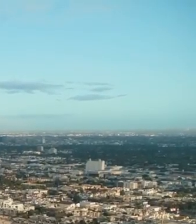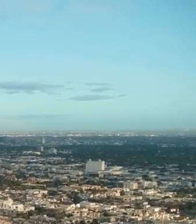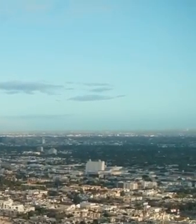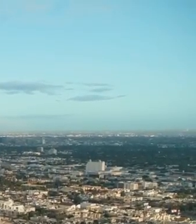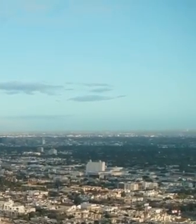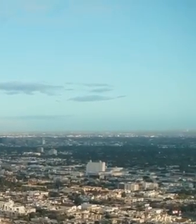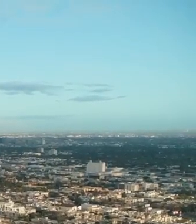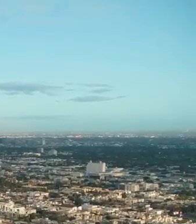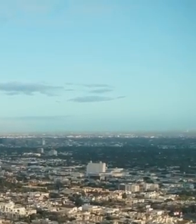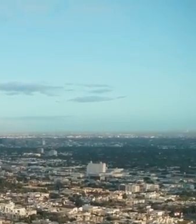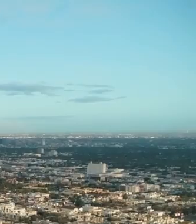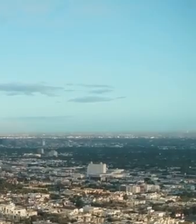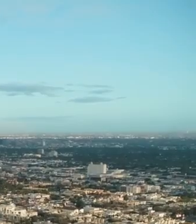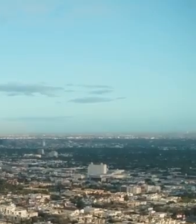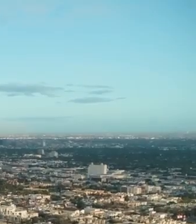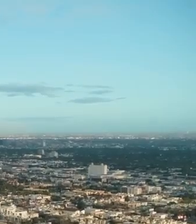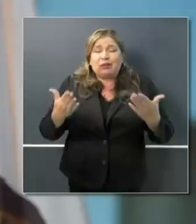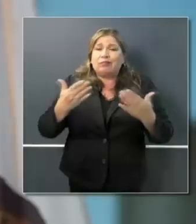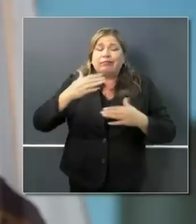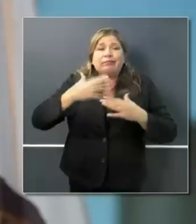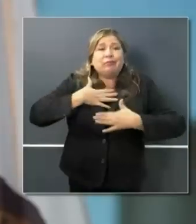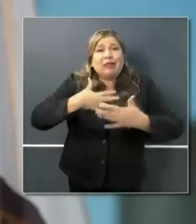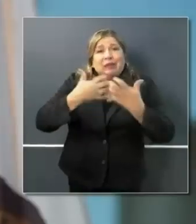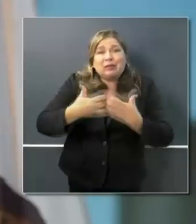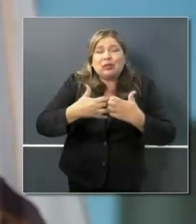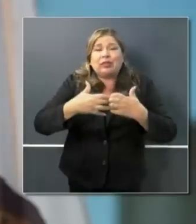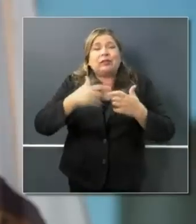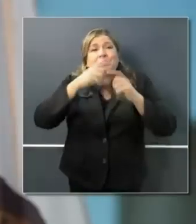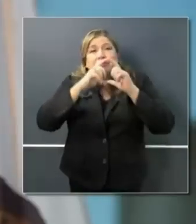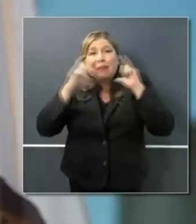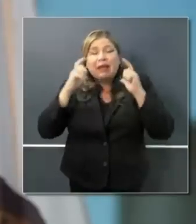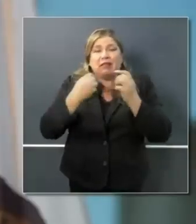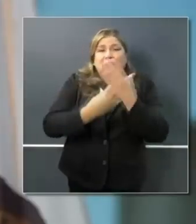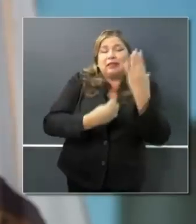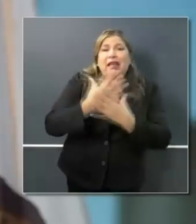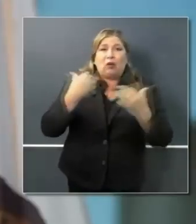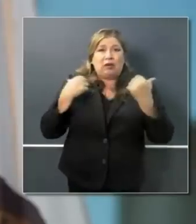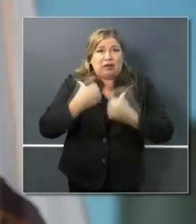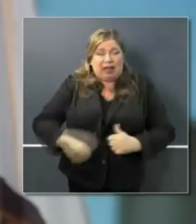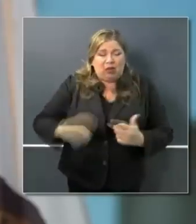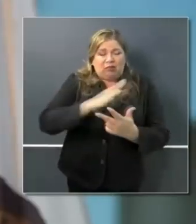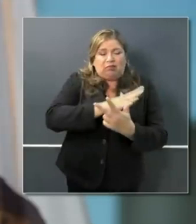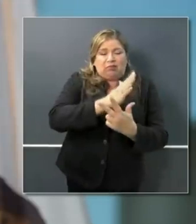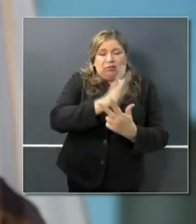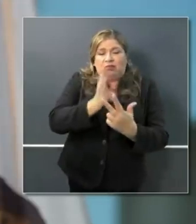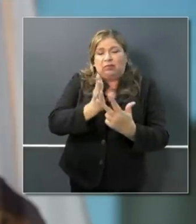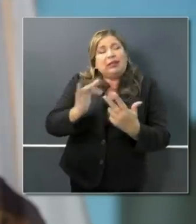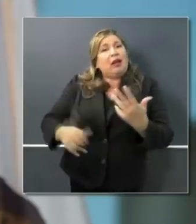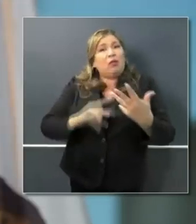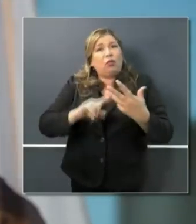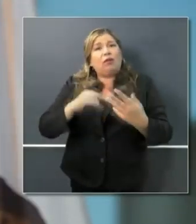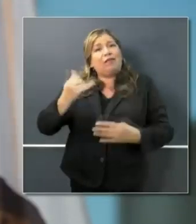необходимости предъявления документов. Так Калифорния поддержит проживающих в штате нелегальных иммигрантов на